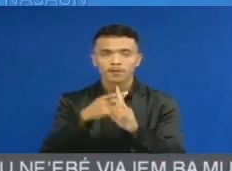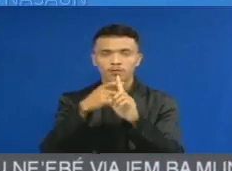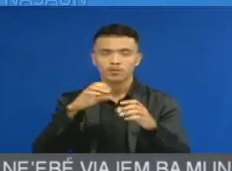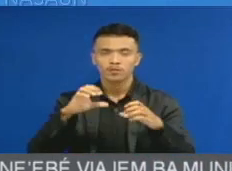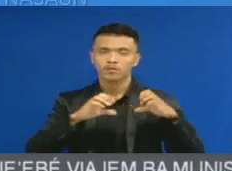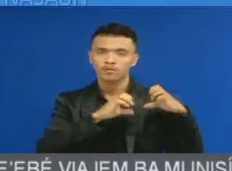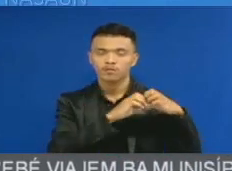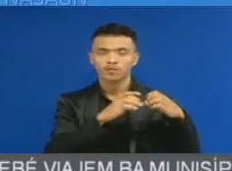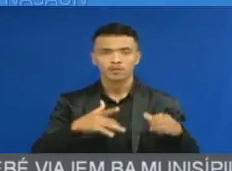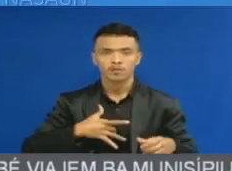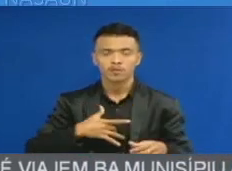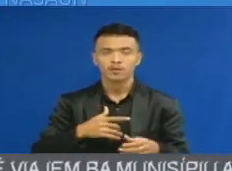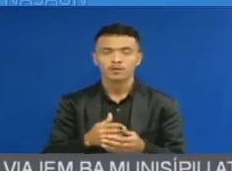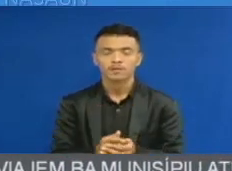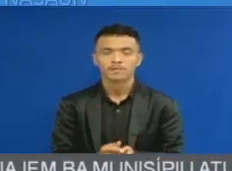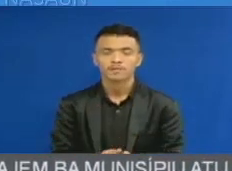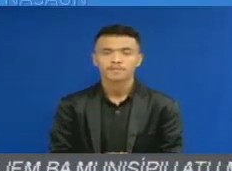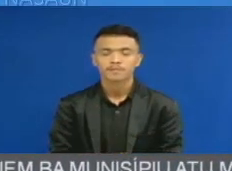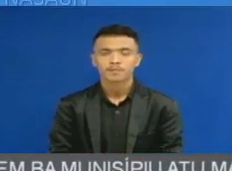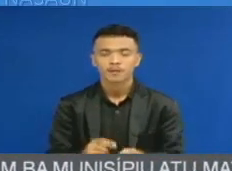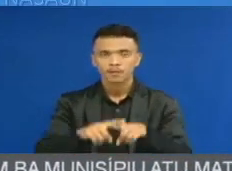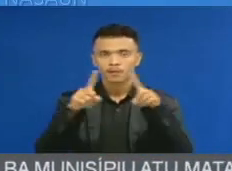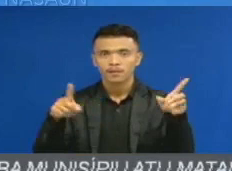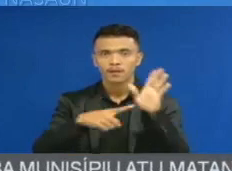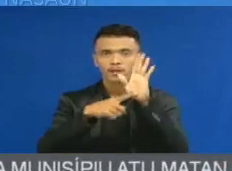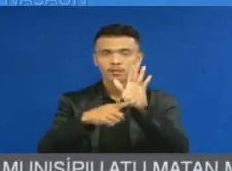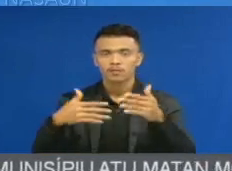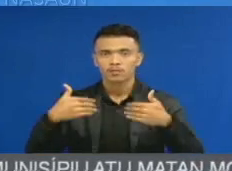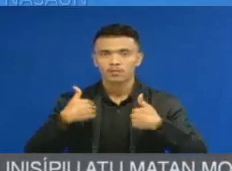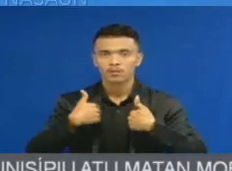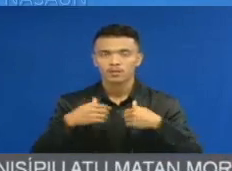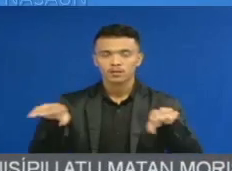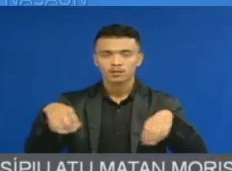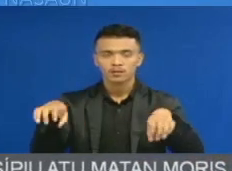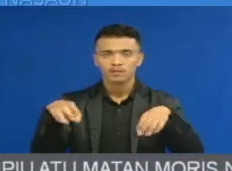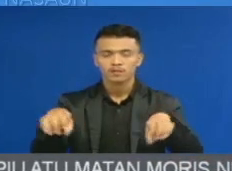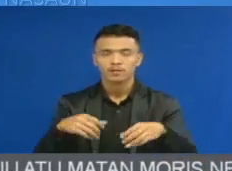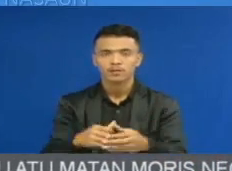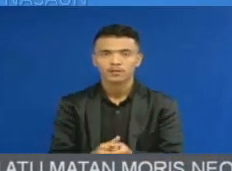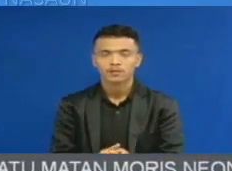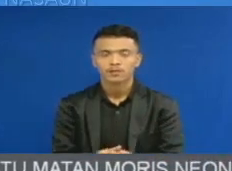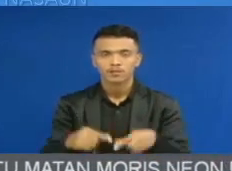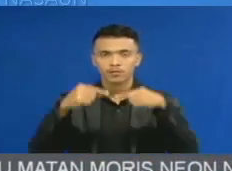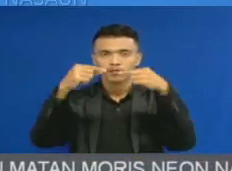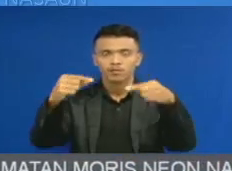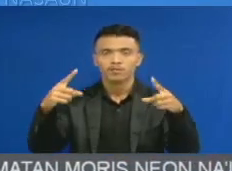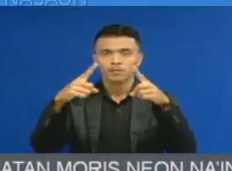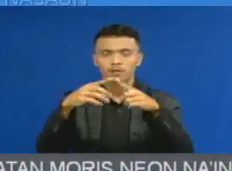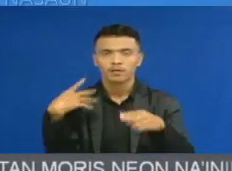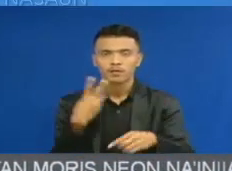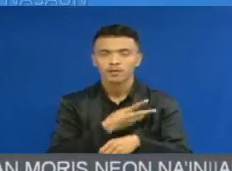onia determinação no corazen, nebe ni hatulu ia ni dedicação, disciplina, nebe ma fova ita ni